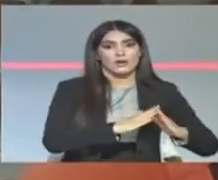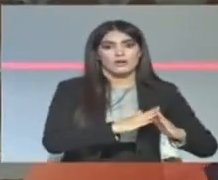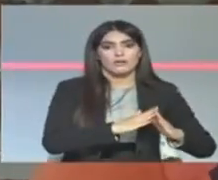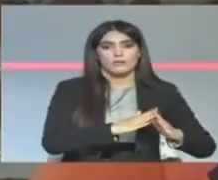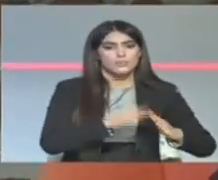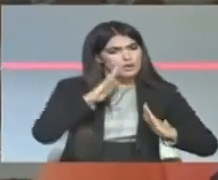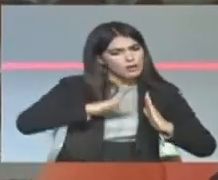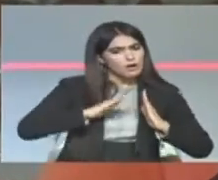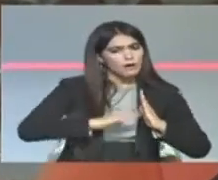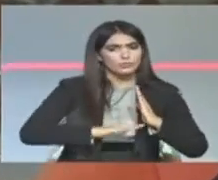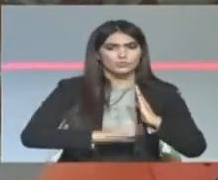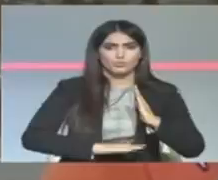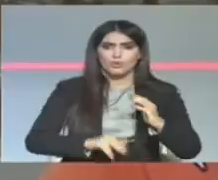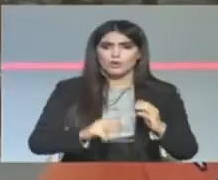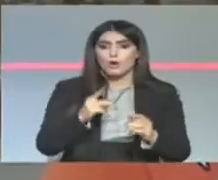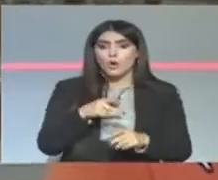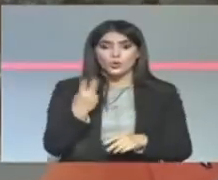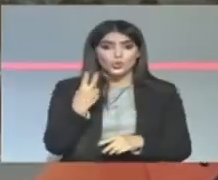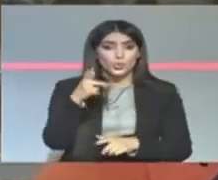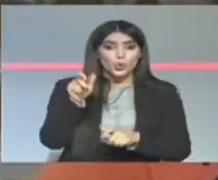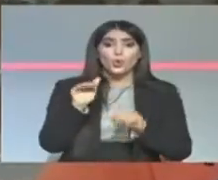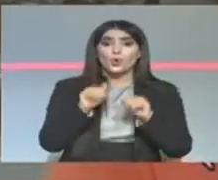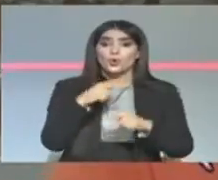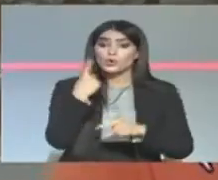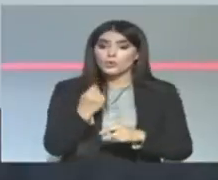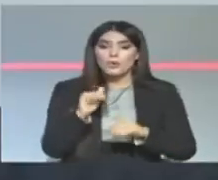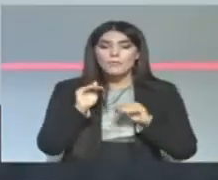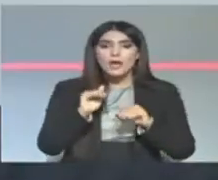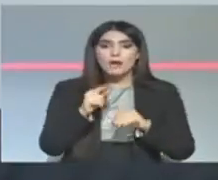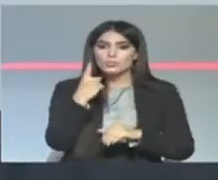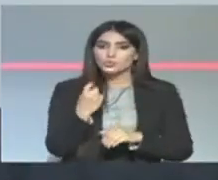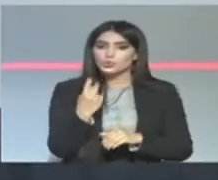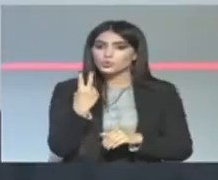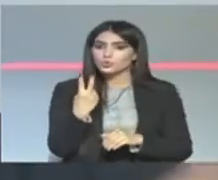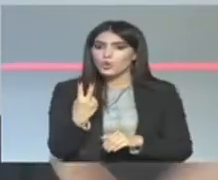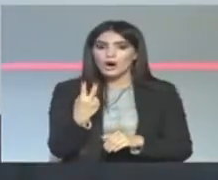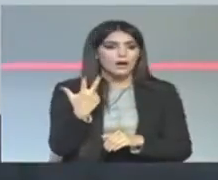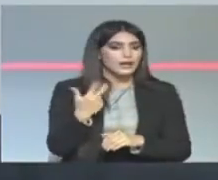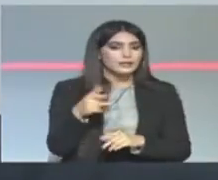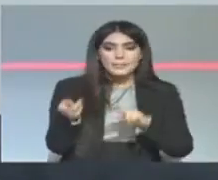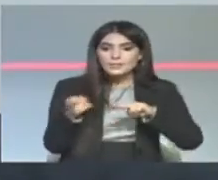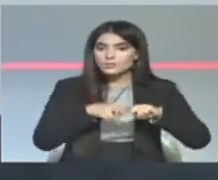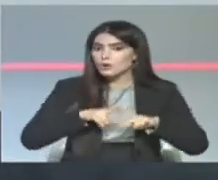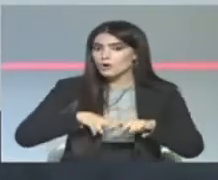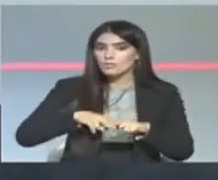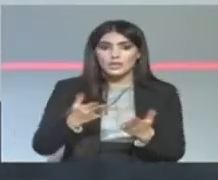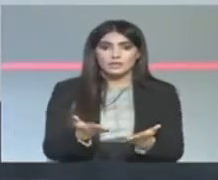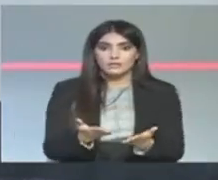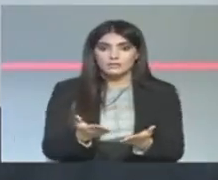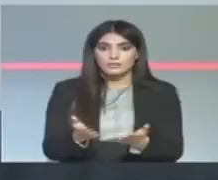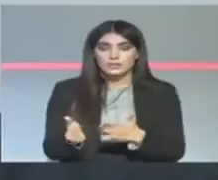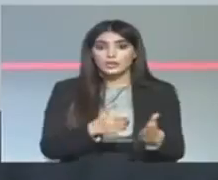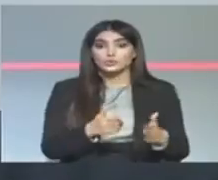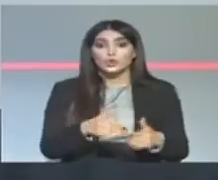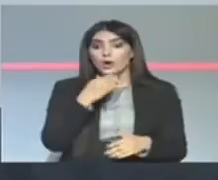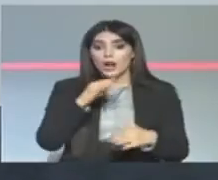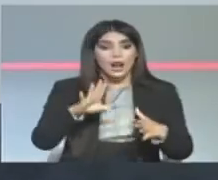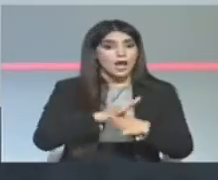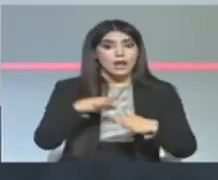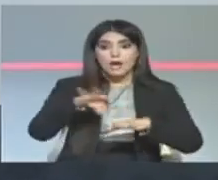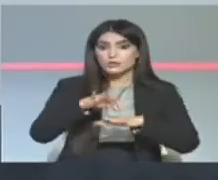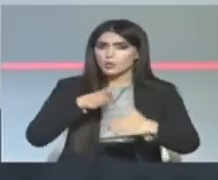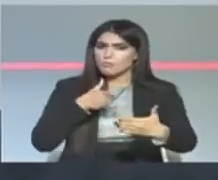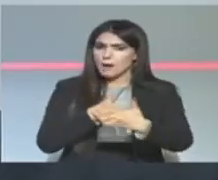انه ال كل يوم وثلاثه بيجوز يقوموا بالواجب الممنوع العراقي ال ال عرف الليل